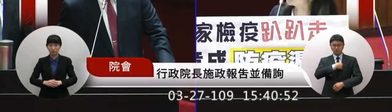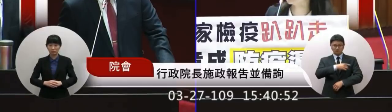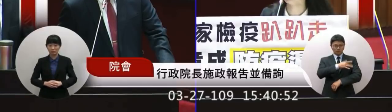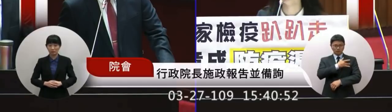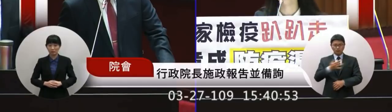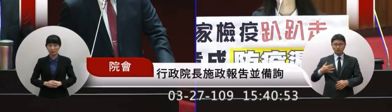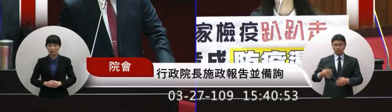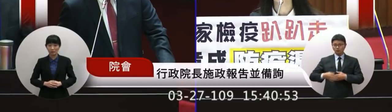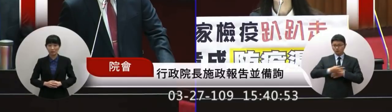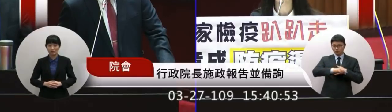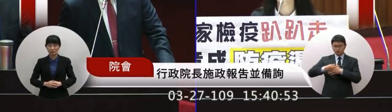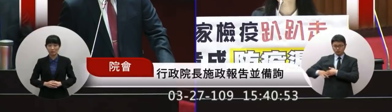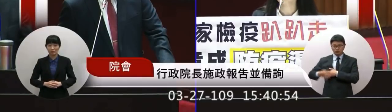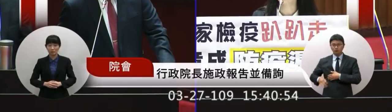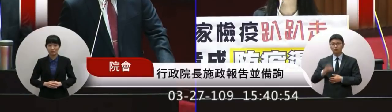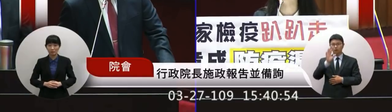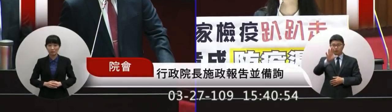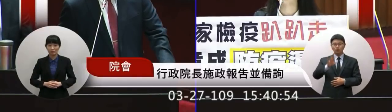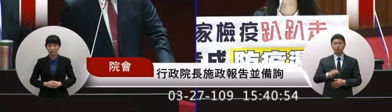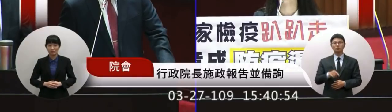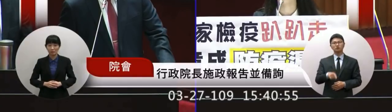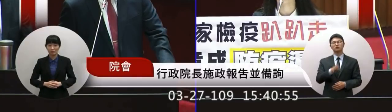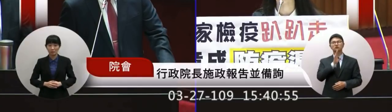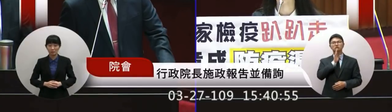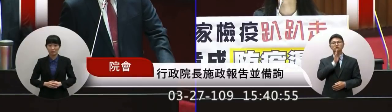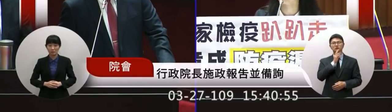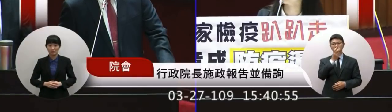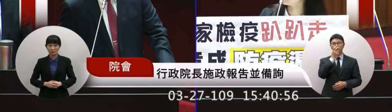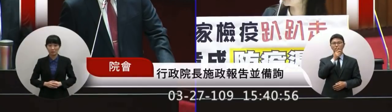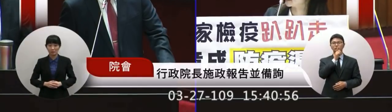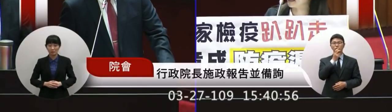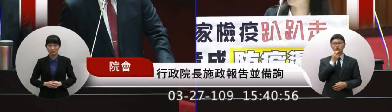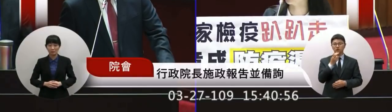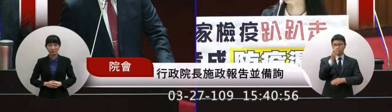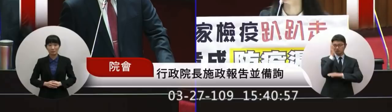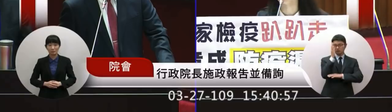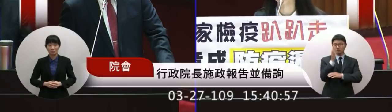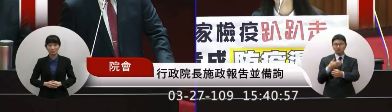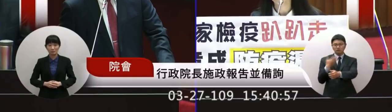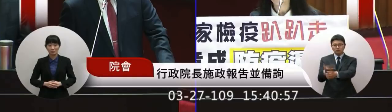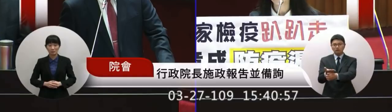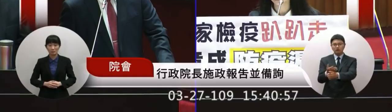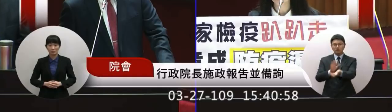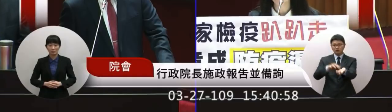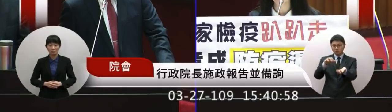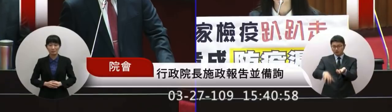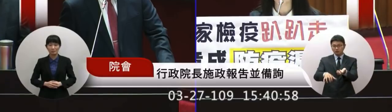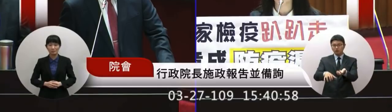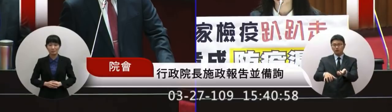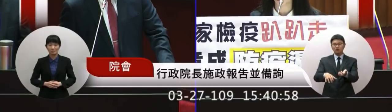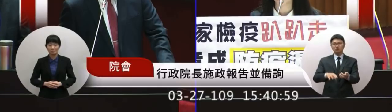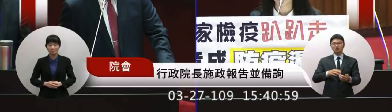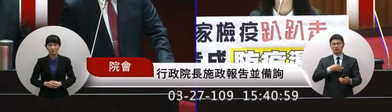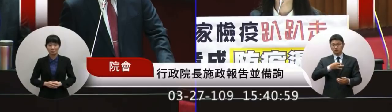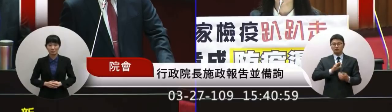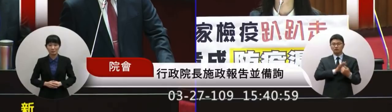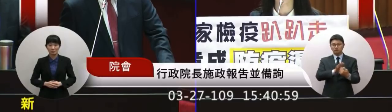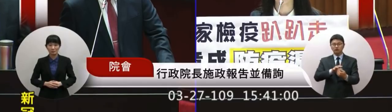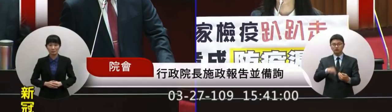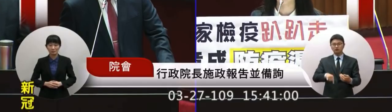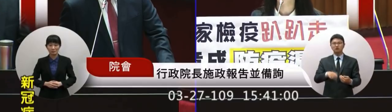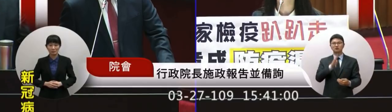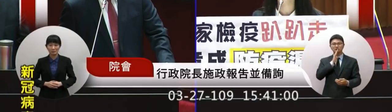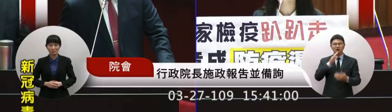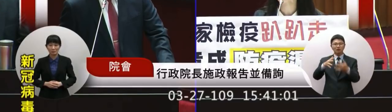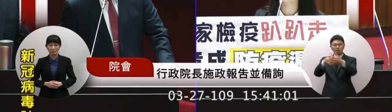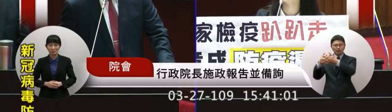有漏洞，侧面有漏洞。但是这是我们中央所发给地方分配给医院的隔离衣，而这一批据说是从美国抢